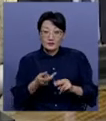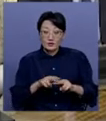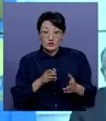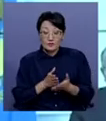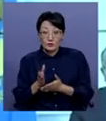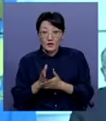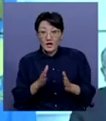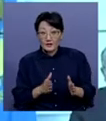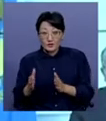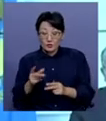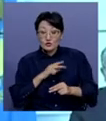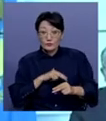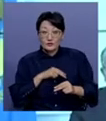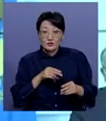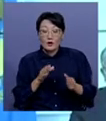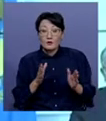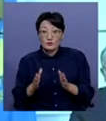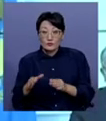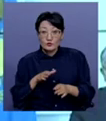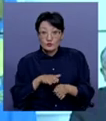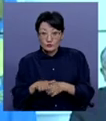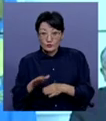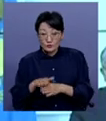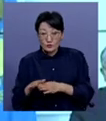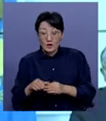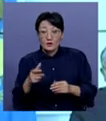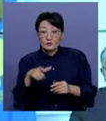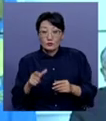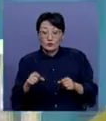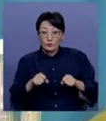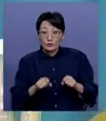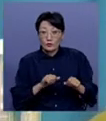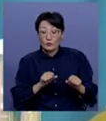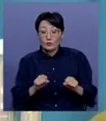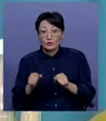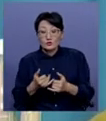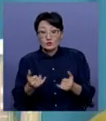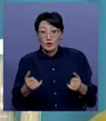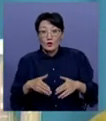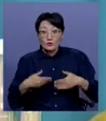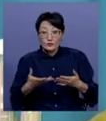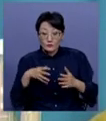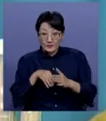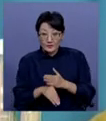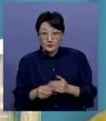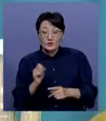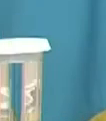саланы реттеу жұмыстарын жүйелі түрде жүргізу және тұтынушылардың құқығын қорғау жөнінде ұсыныс енгізуді тапсырамын.